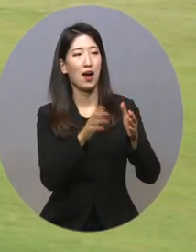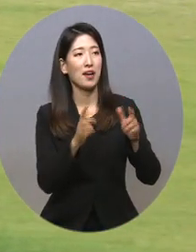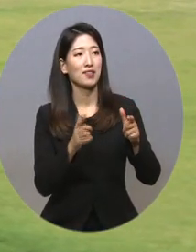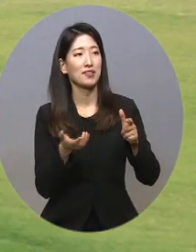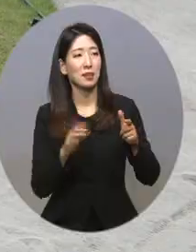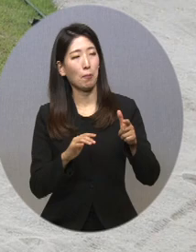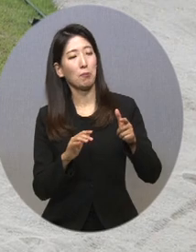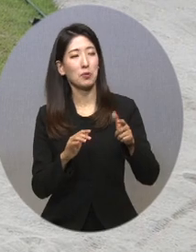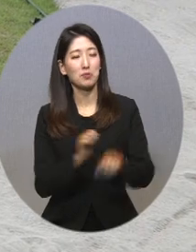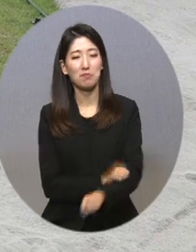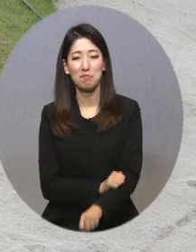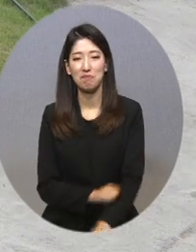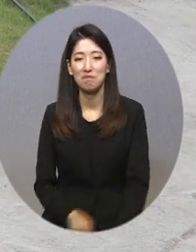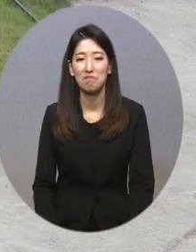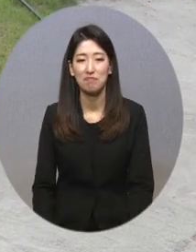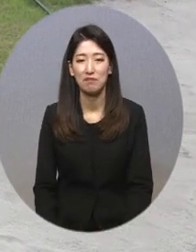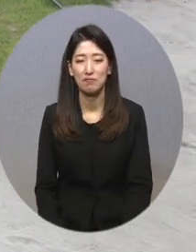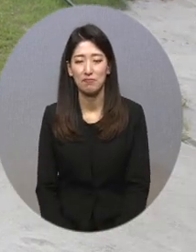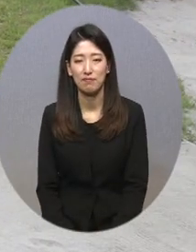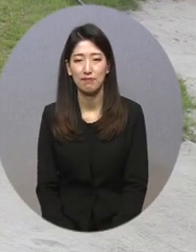이게 뭐야?